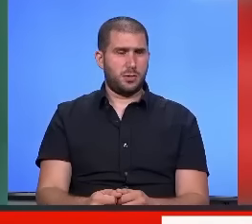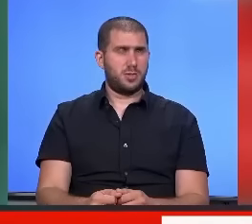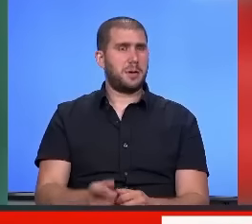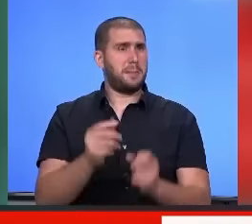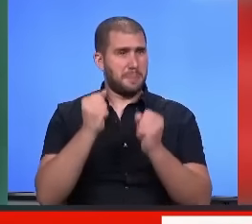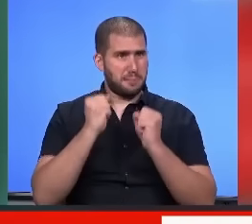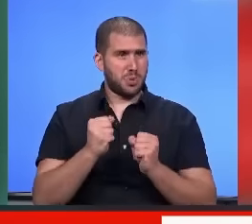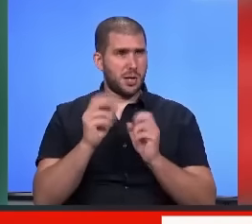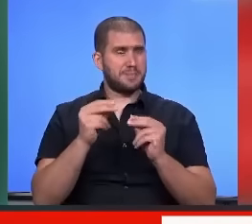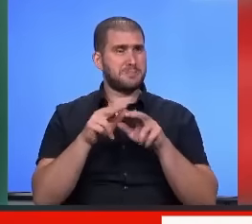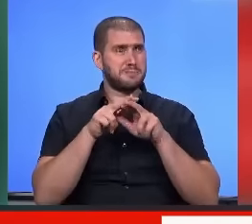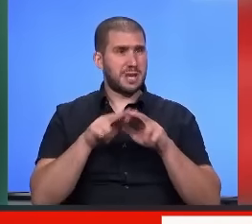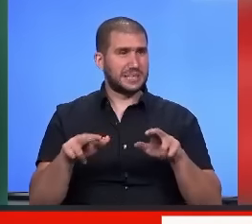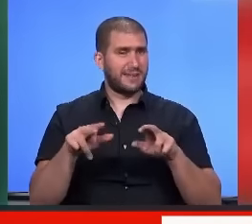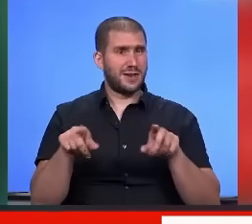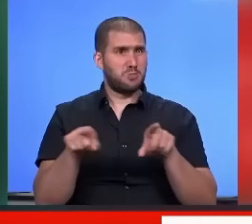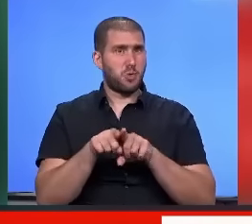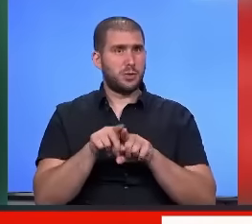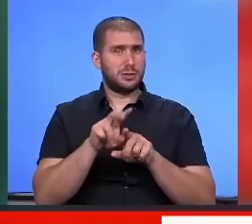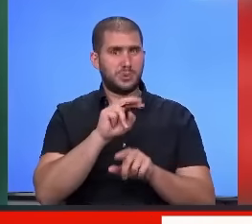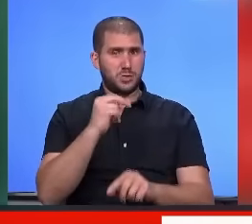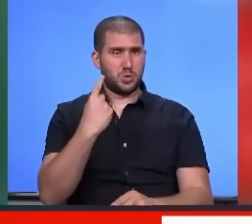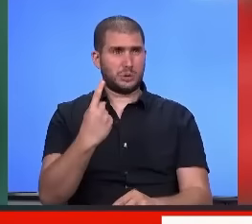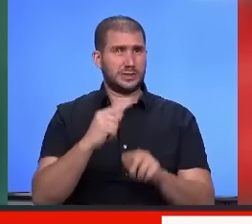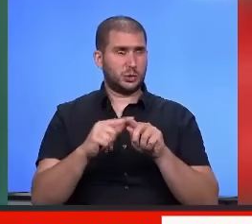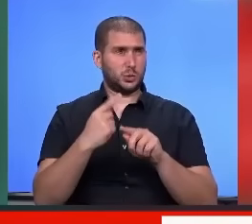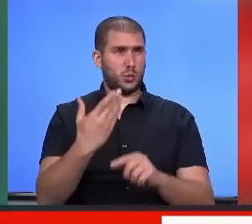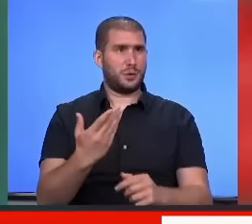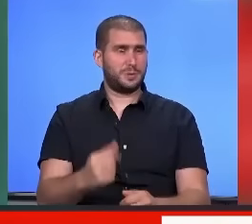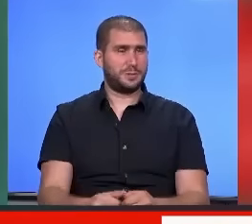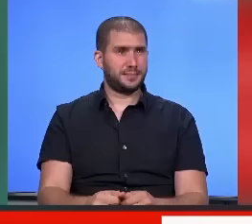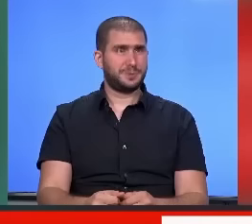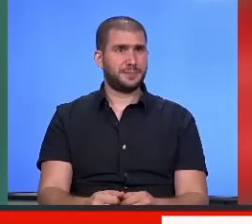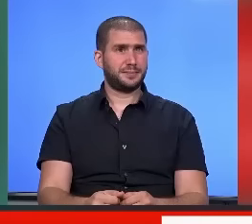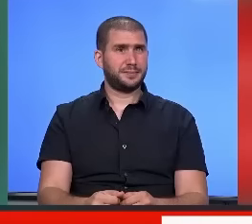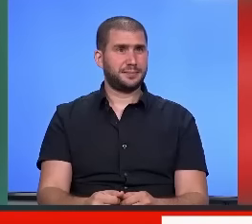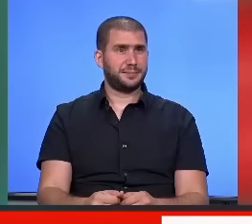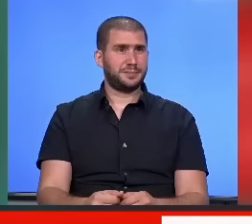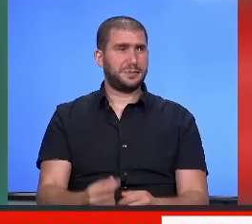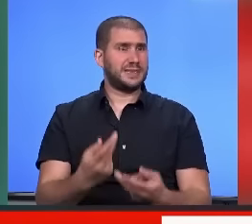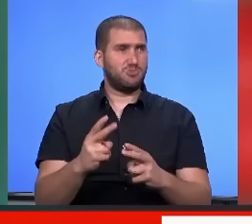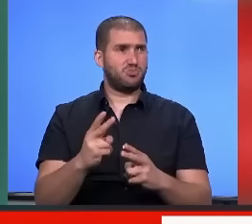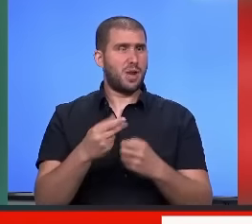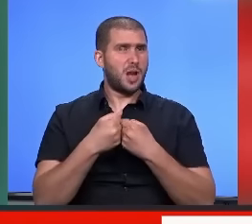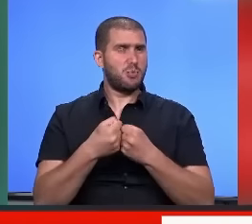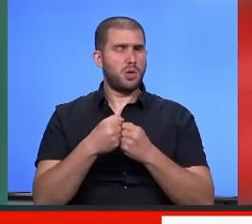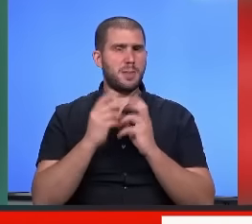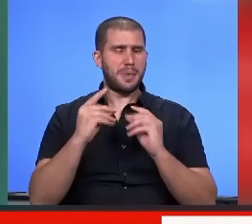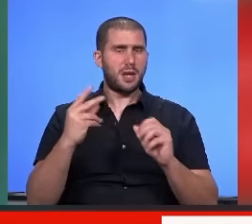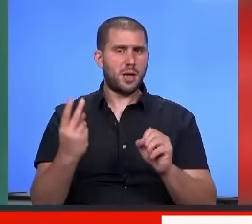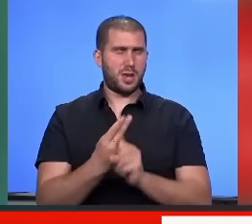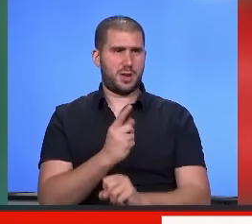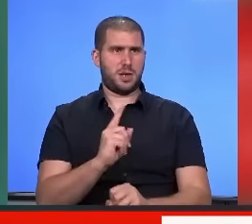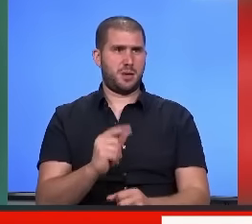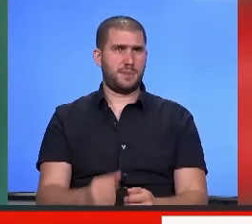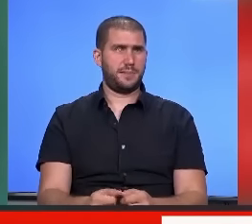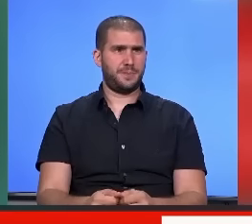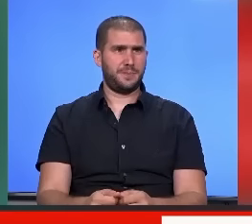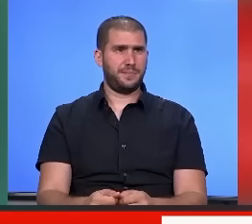بالتاكيد ان واقع بهذا الشكل لا يمكن ان تجابه